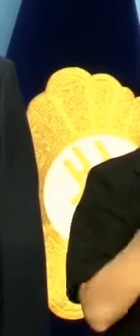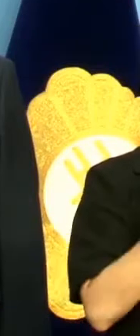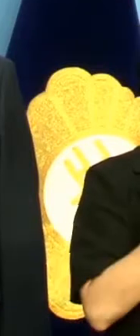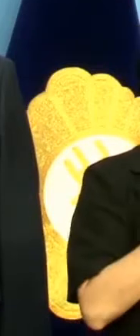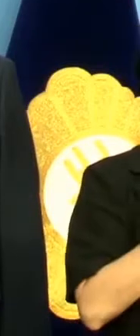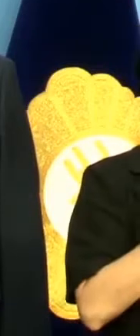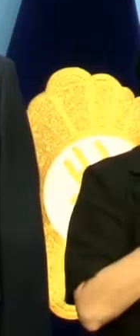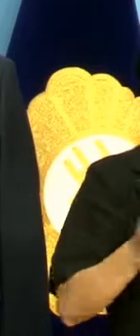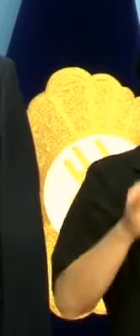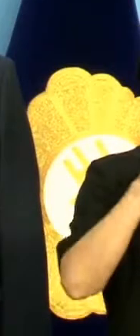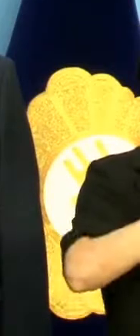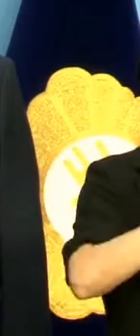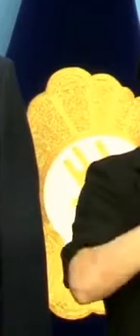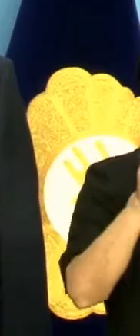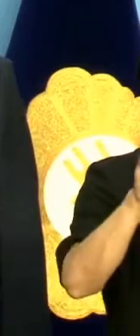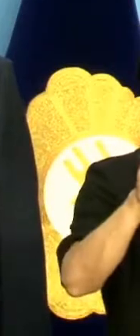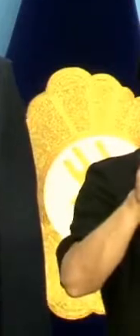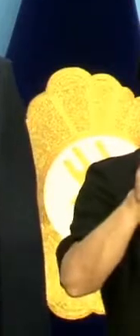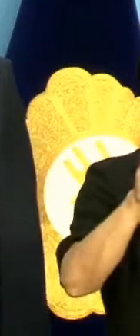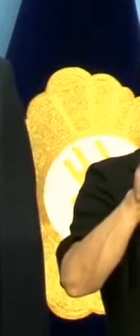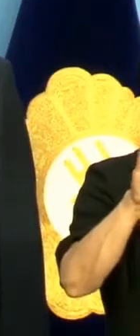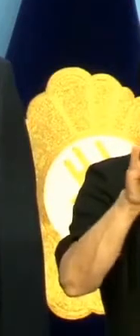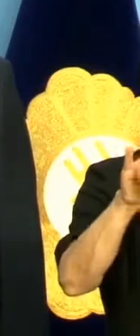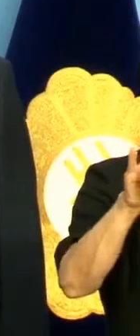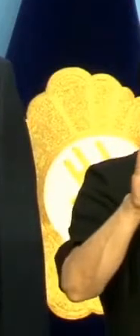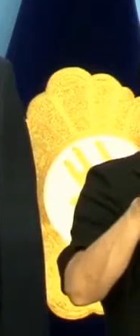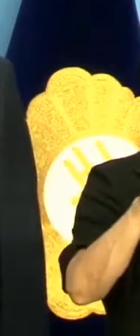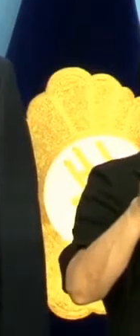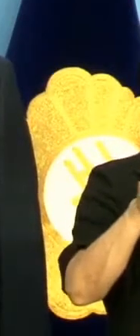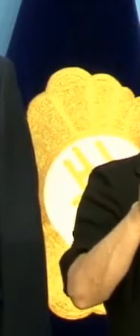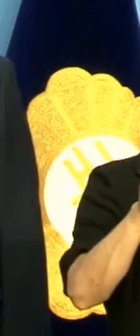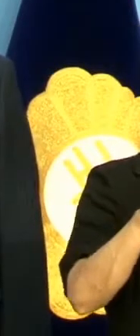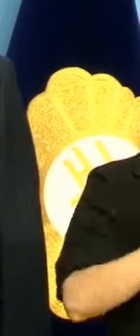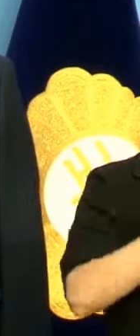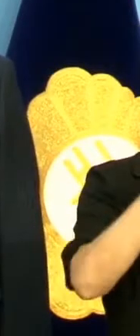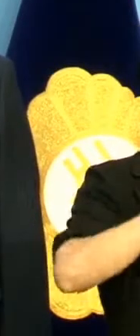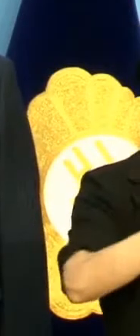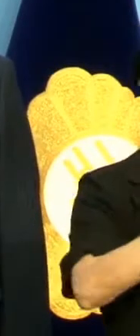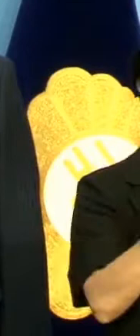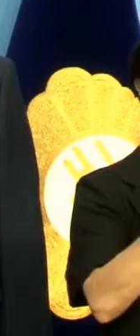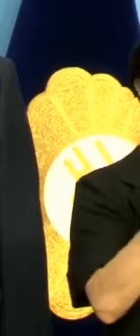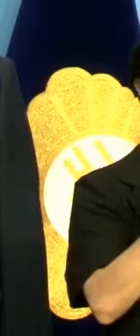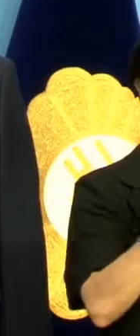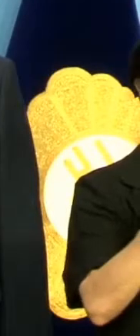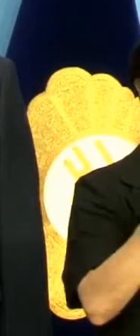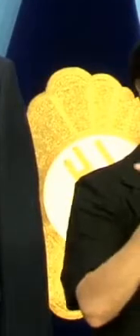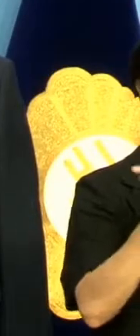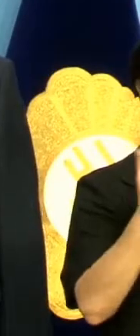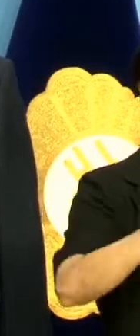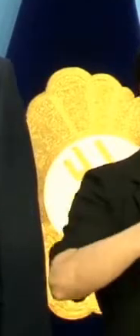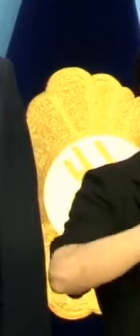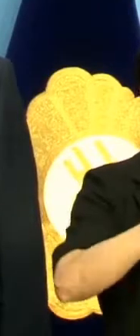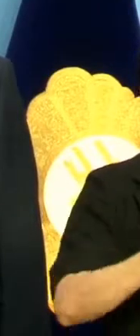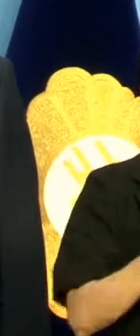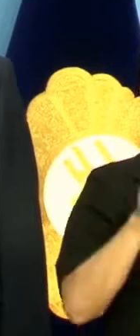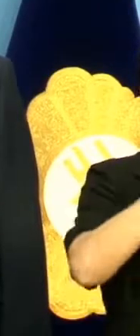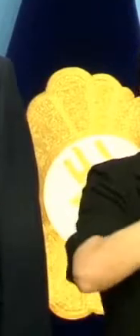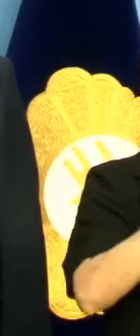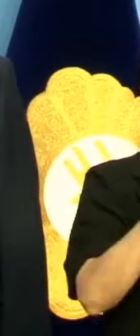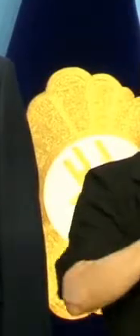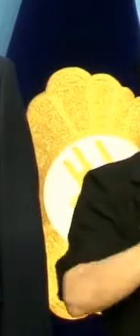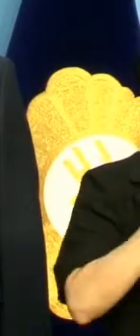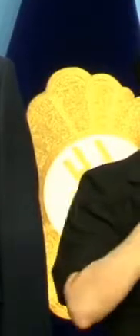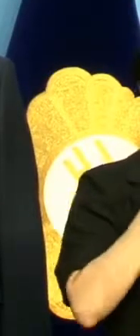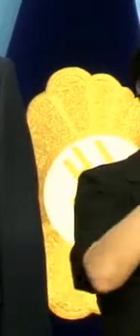타이 사지에서 향 공개한데 임차 에 따른 채무 378 혹은 상당을 이스타 항공이 지급보증